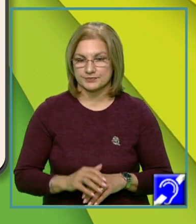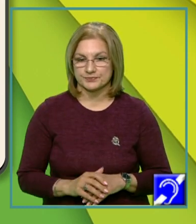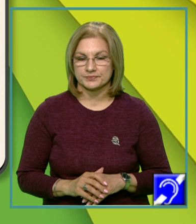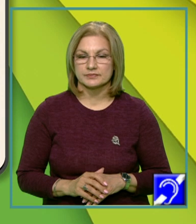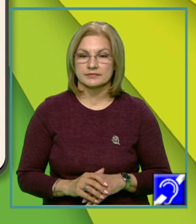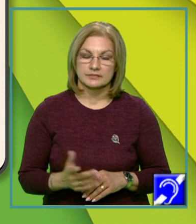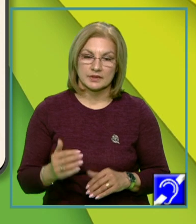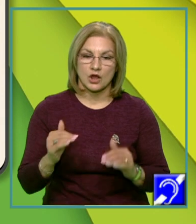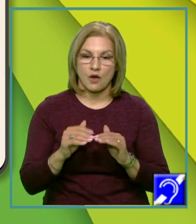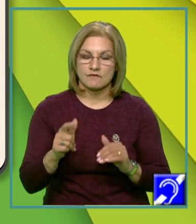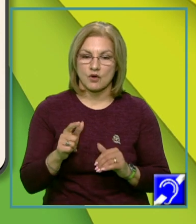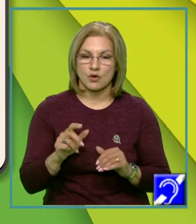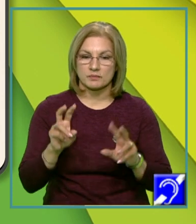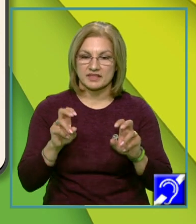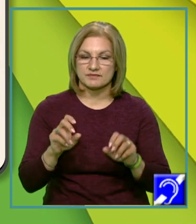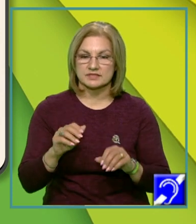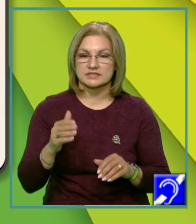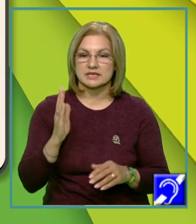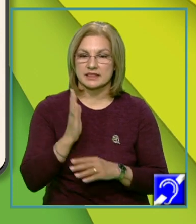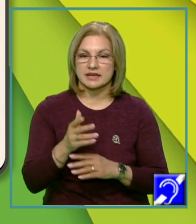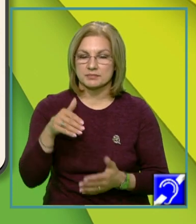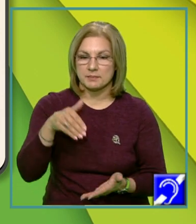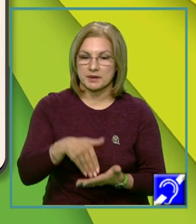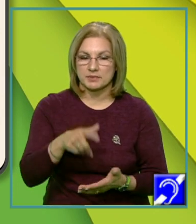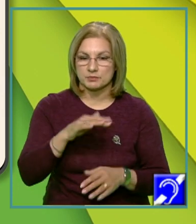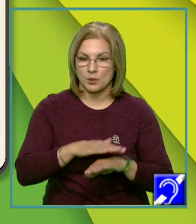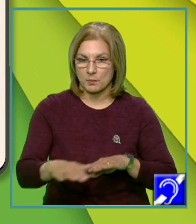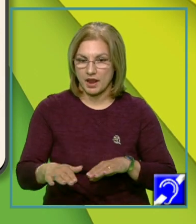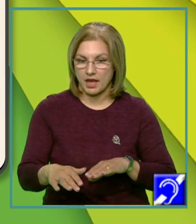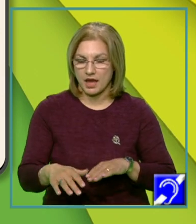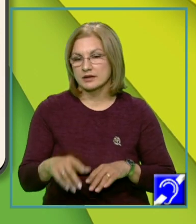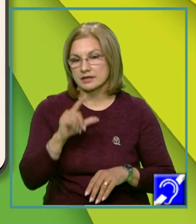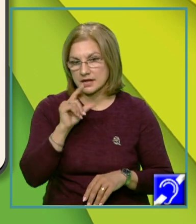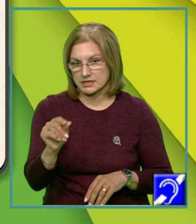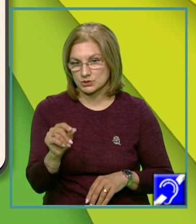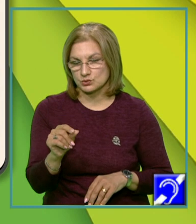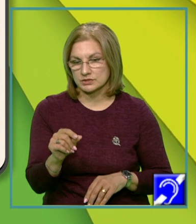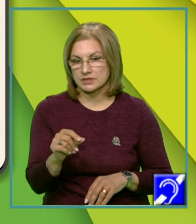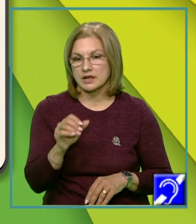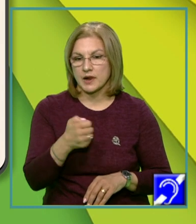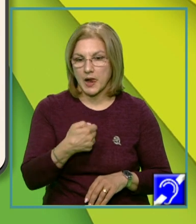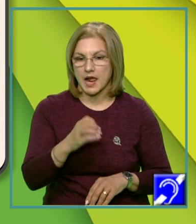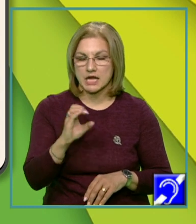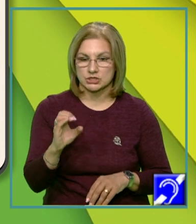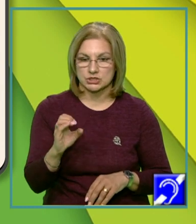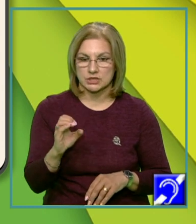conform definiției drepte perpendiculare pe un plan rezultă că ace